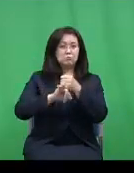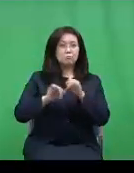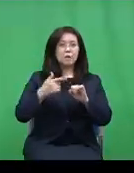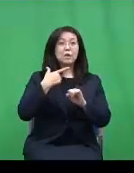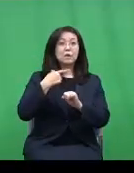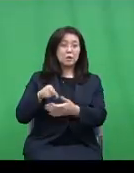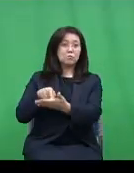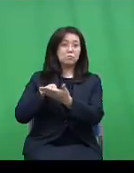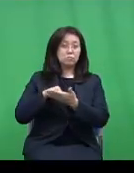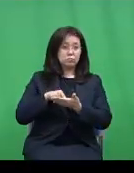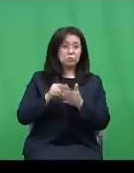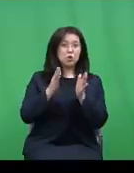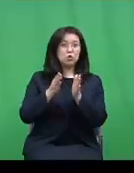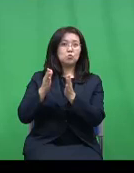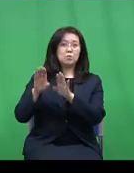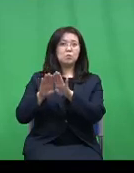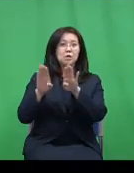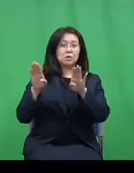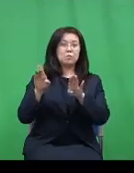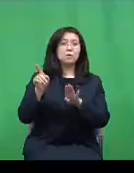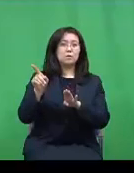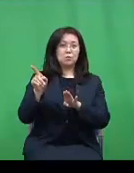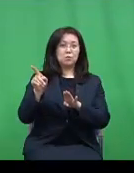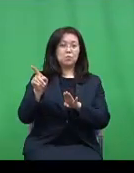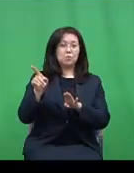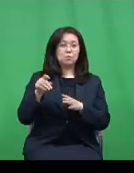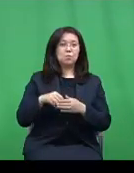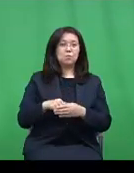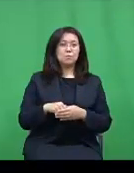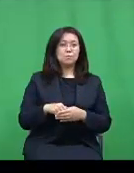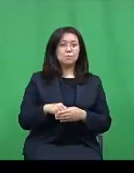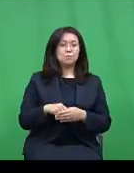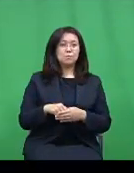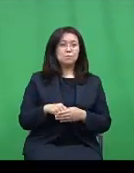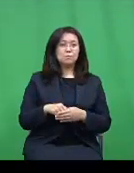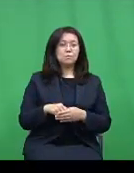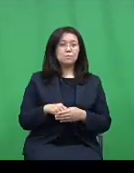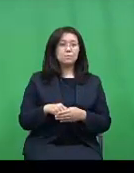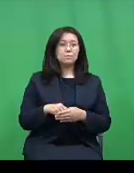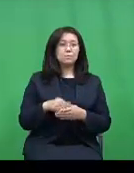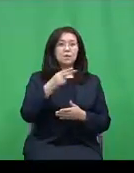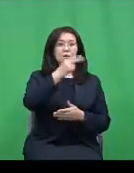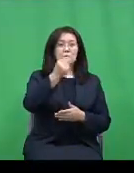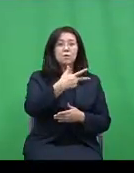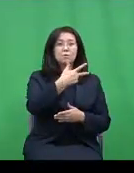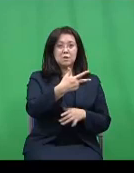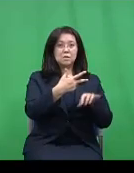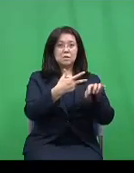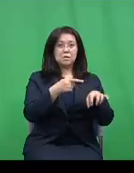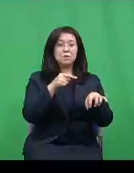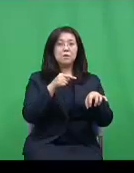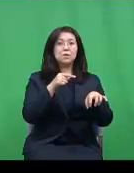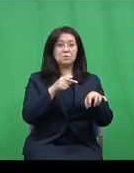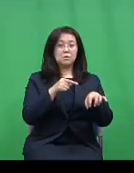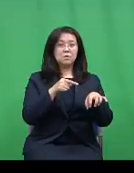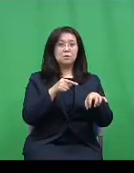わけでありますけれども、富山市会場はちょっとやっぱり積雪のが少